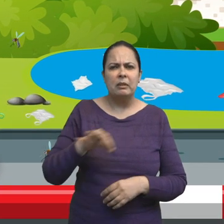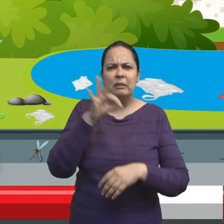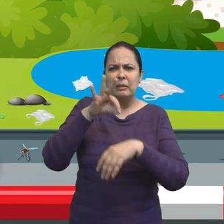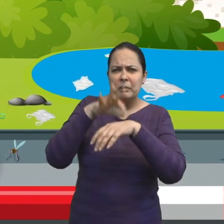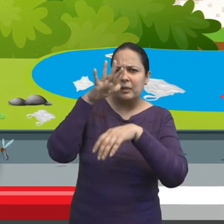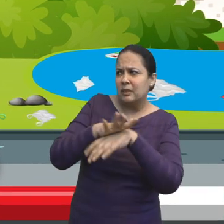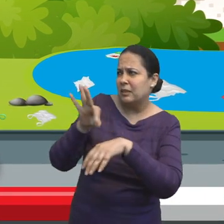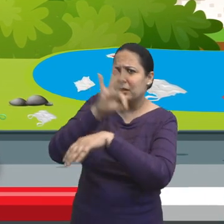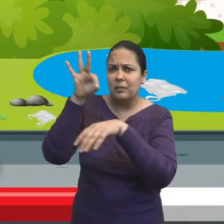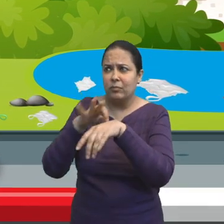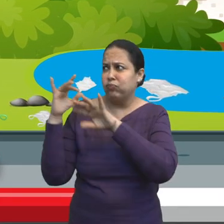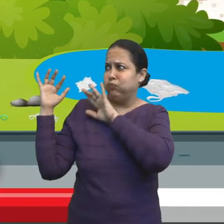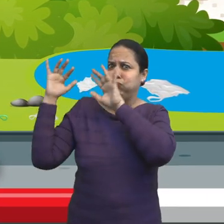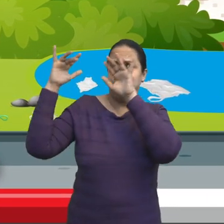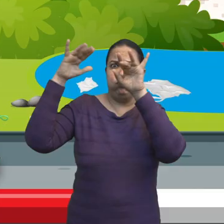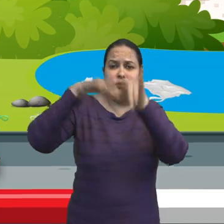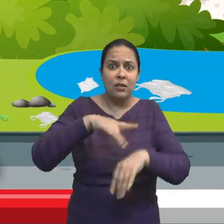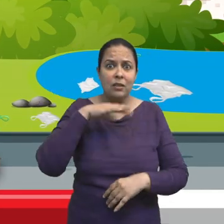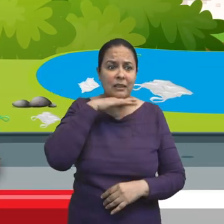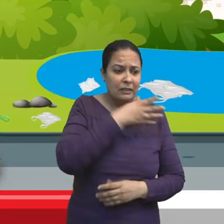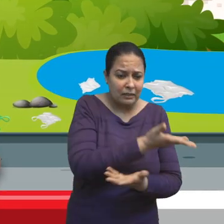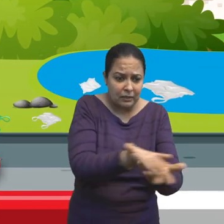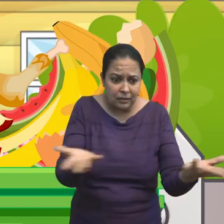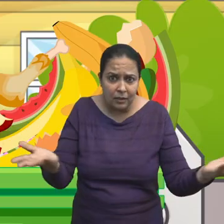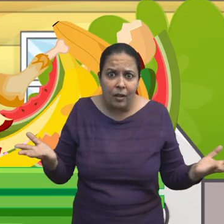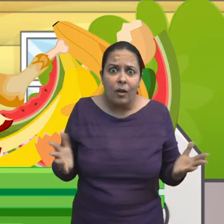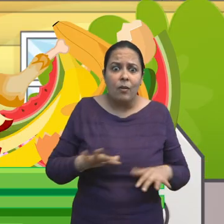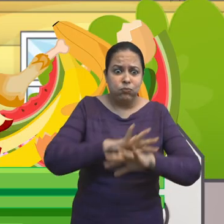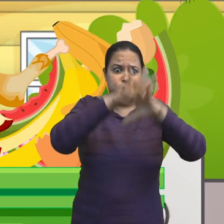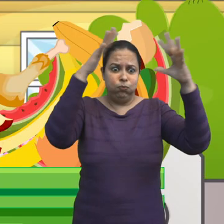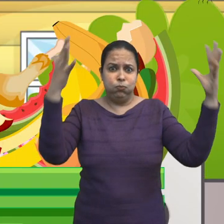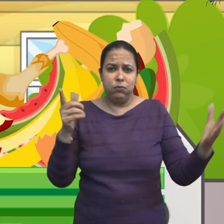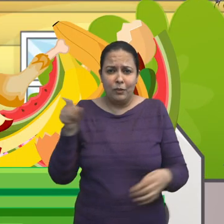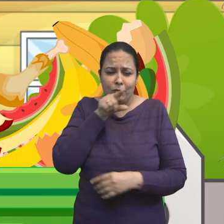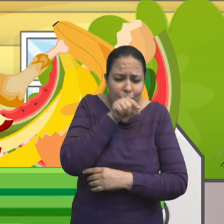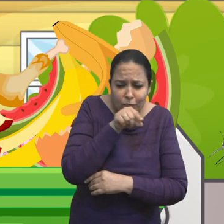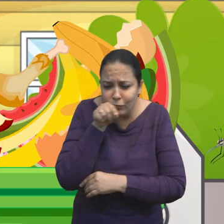मच्छरों की टोली है आई, कचरे संग आज पार्टी मनाई।